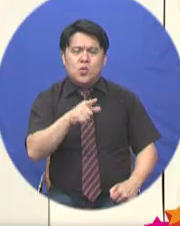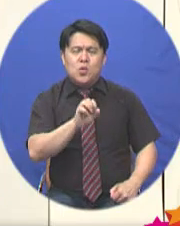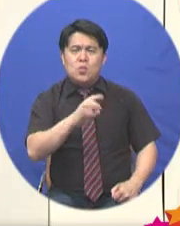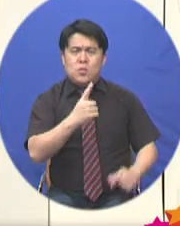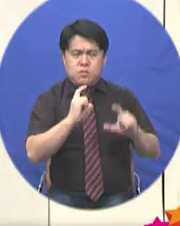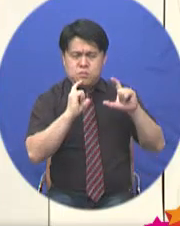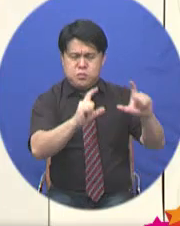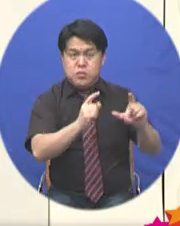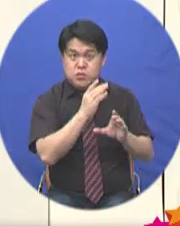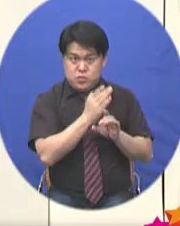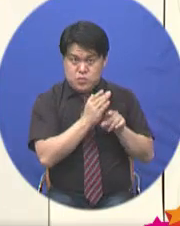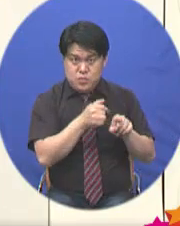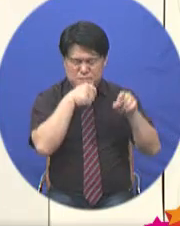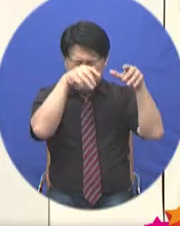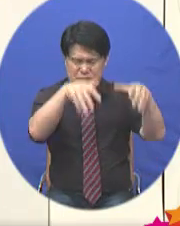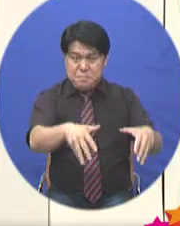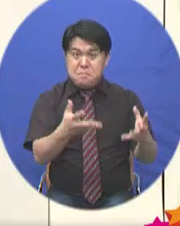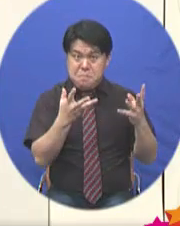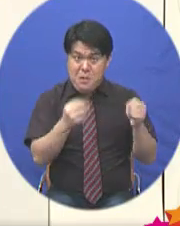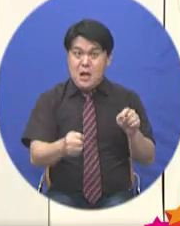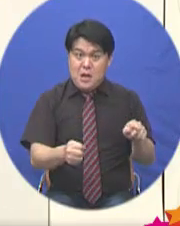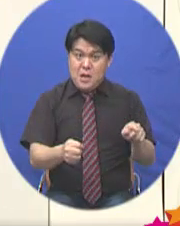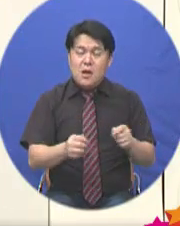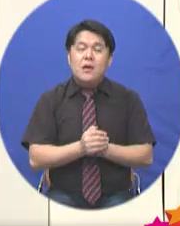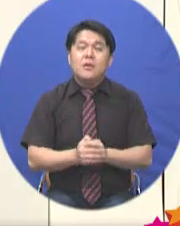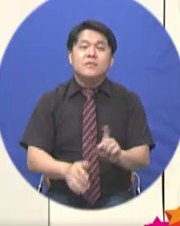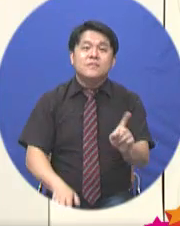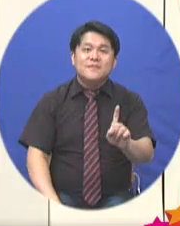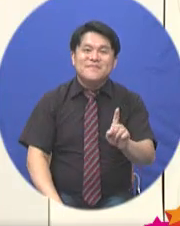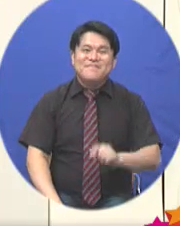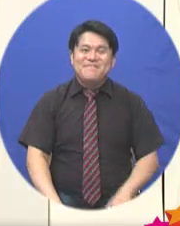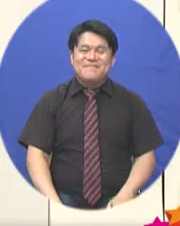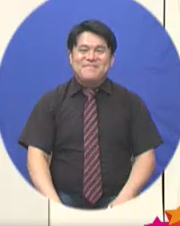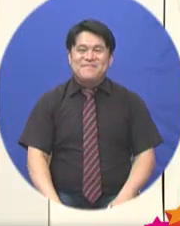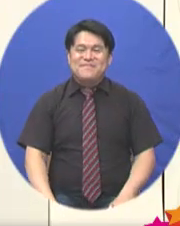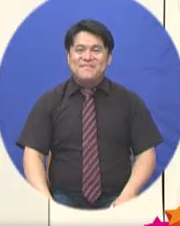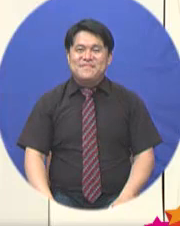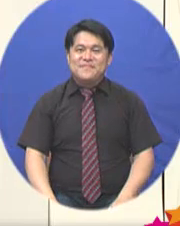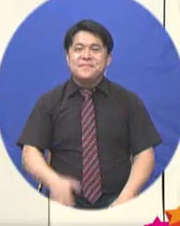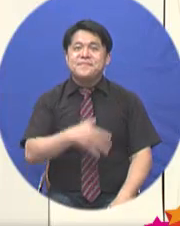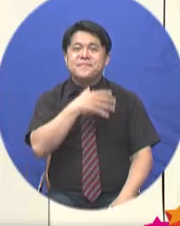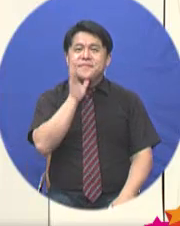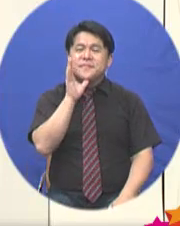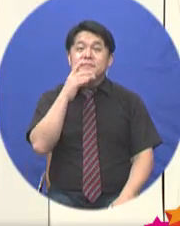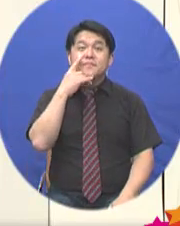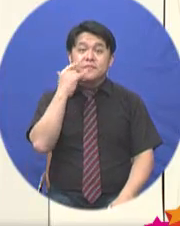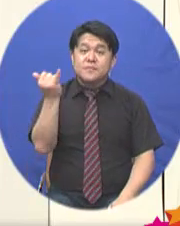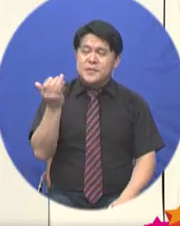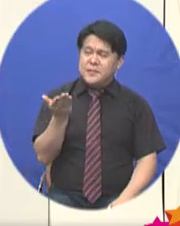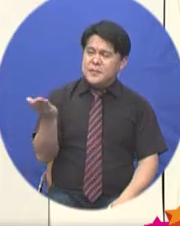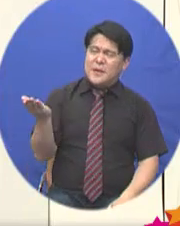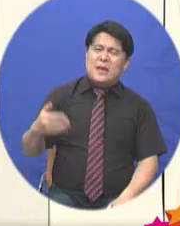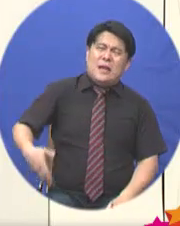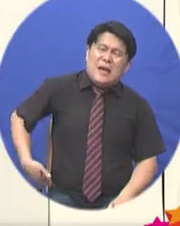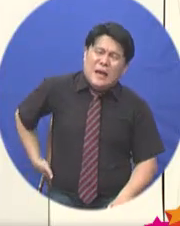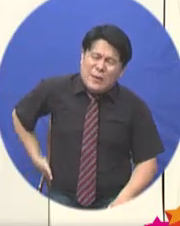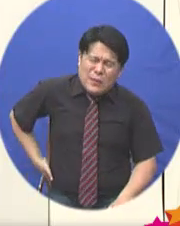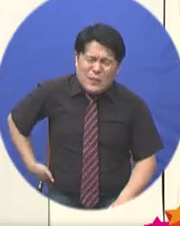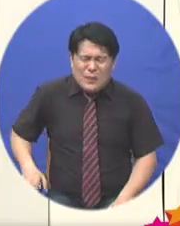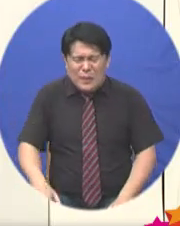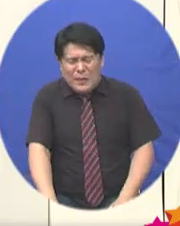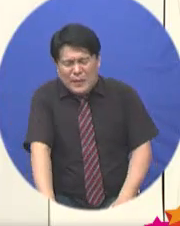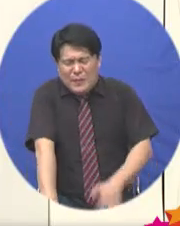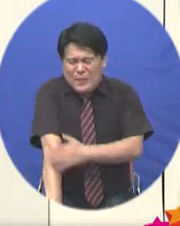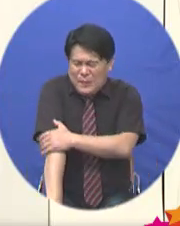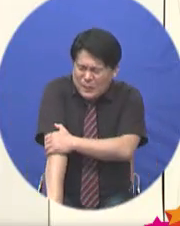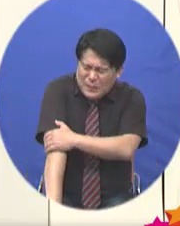내리고 있는데요. 네. 이렇게 비가 많이 오는 날에는 우리 연로하신 아버님 어머님들 아이고 허리야 아이고 무릎이야